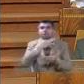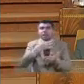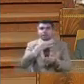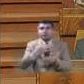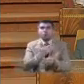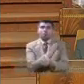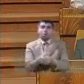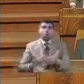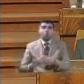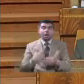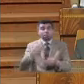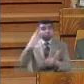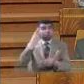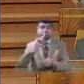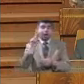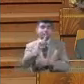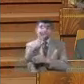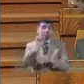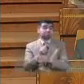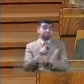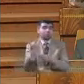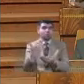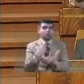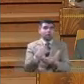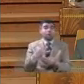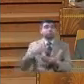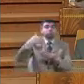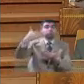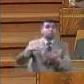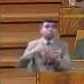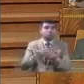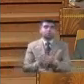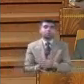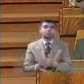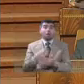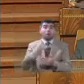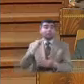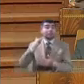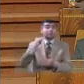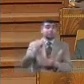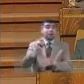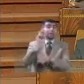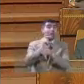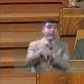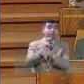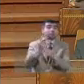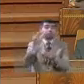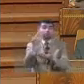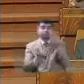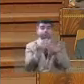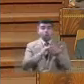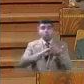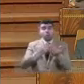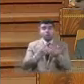الحكومة، ولكن سيد رئيس الحكومة إلى متى؟ الاستدانة المفرطة ستؤدي إلى تآكل ثقة وتضييق